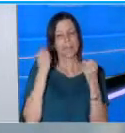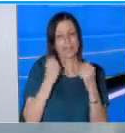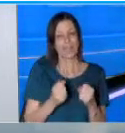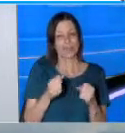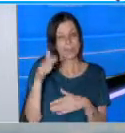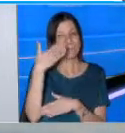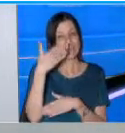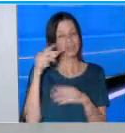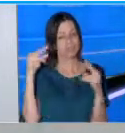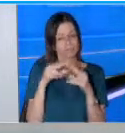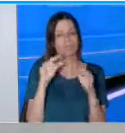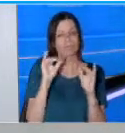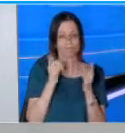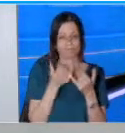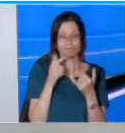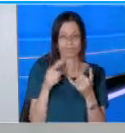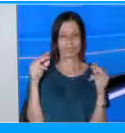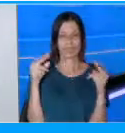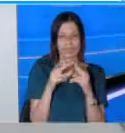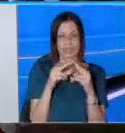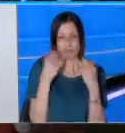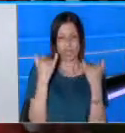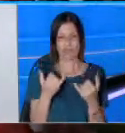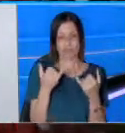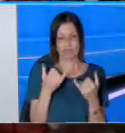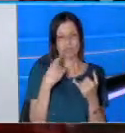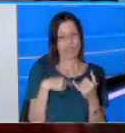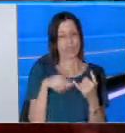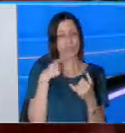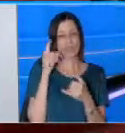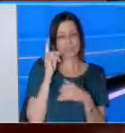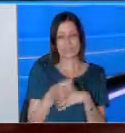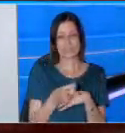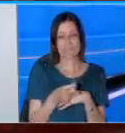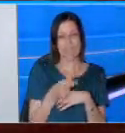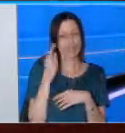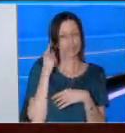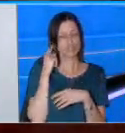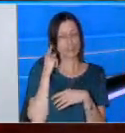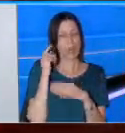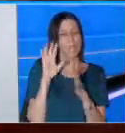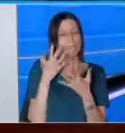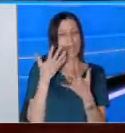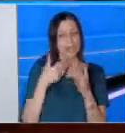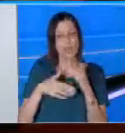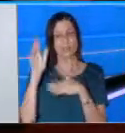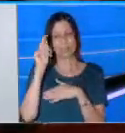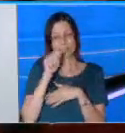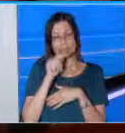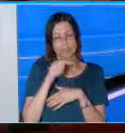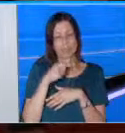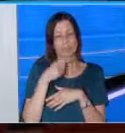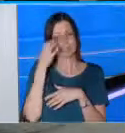הקבינט המדיני-ביטחוני מתכנס כעת, ואנחנו נצטרך באמת לשמוע מה יוצא משם. שים